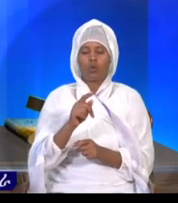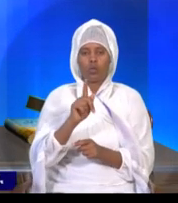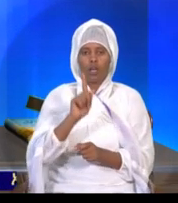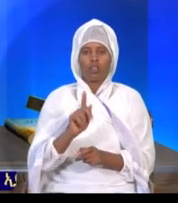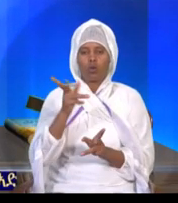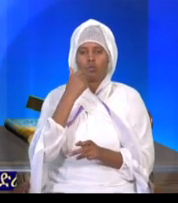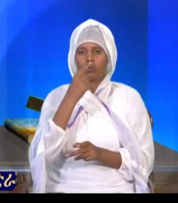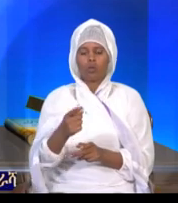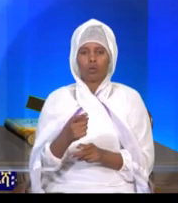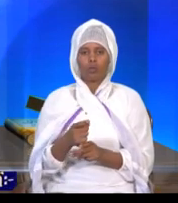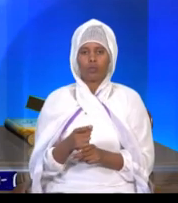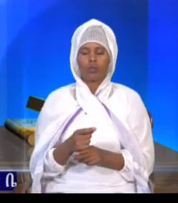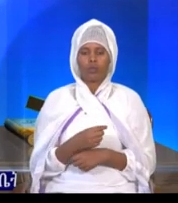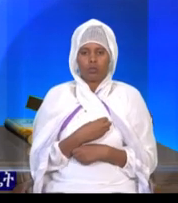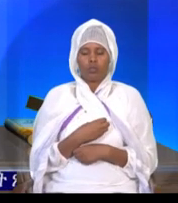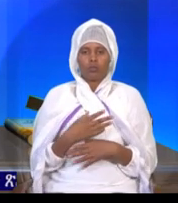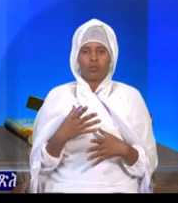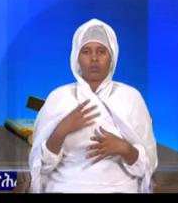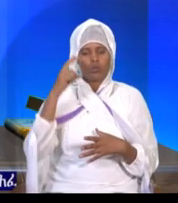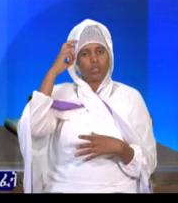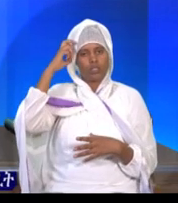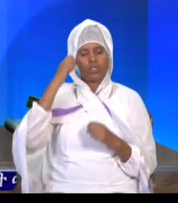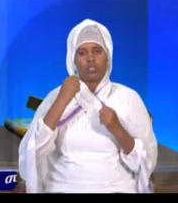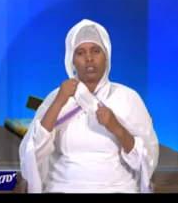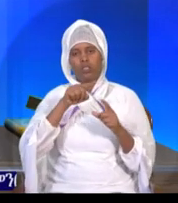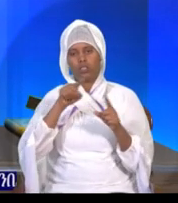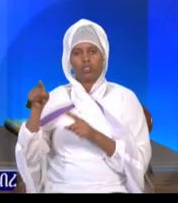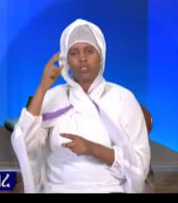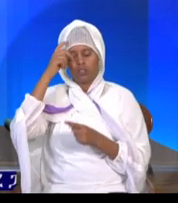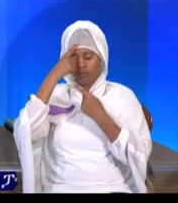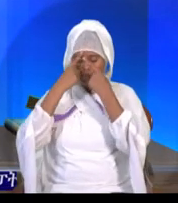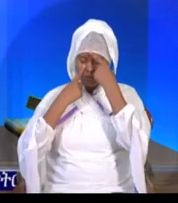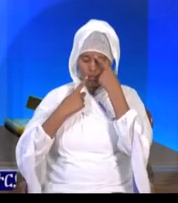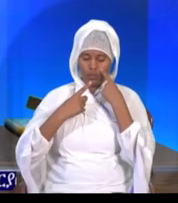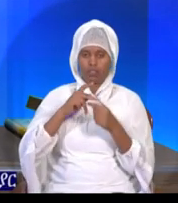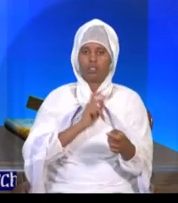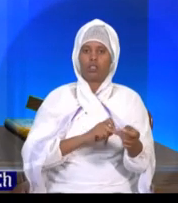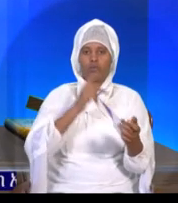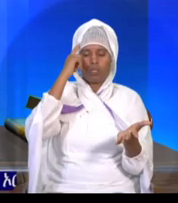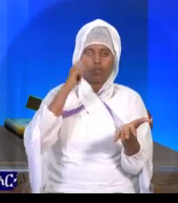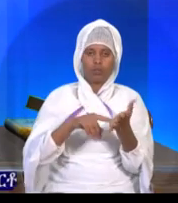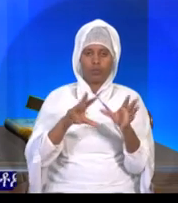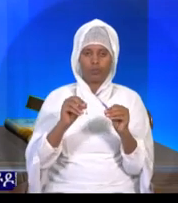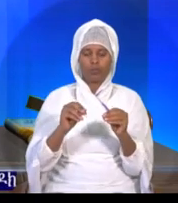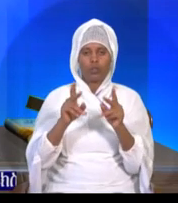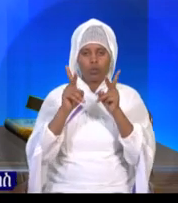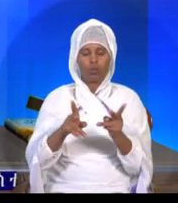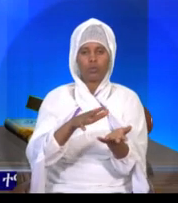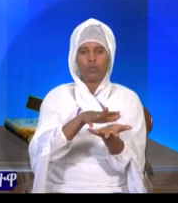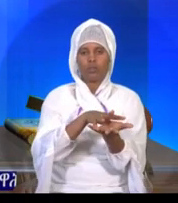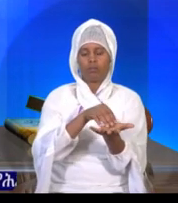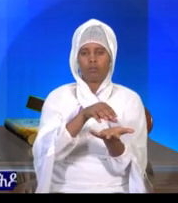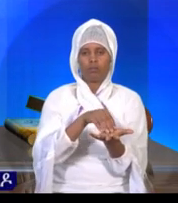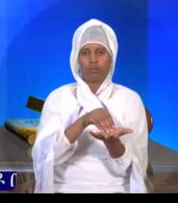በሎ ብኡ ንብኡ ናብ ንስሓ ወዲቑ ክነብዕ ጀመረ ይብል